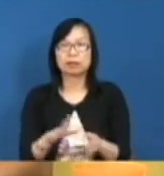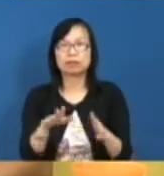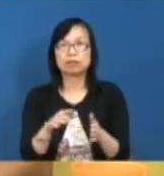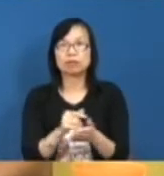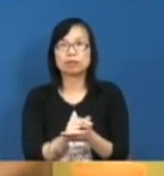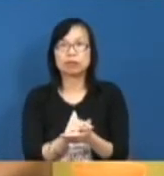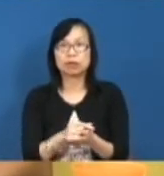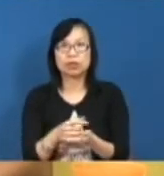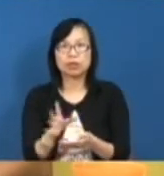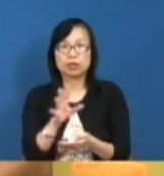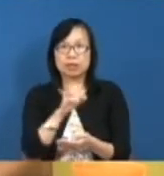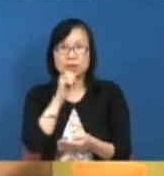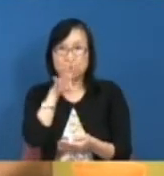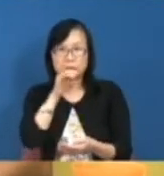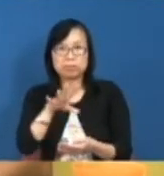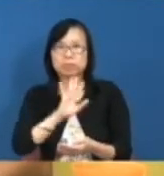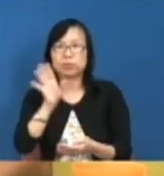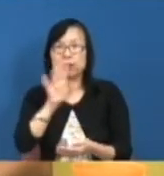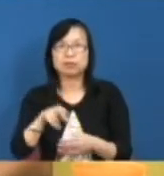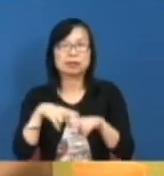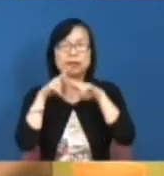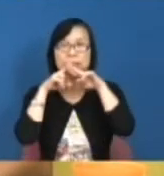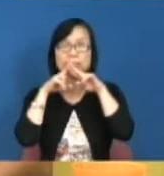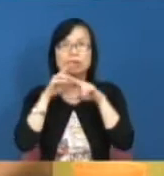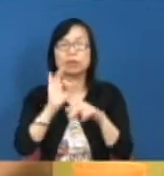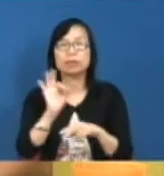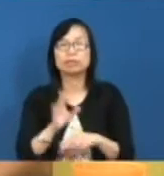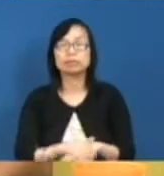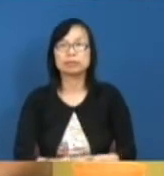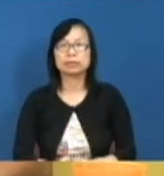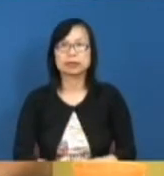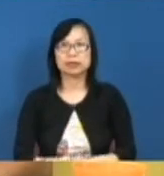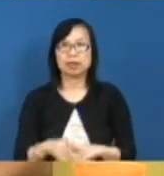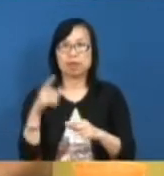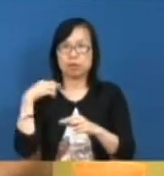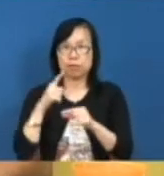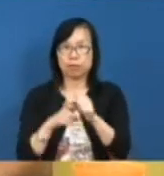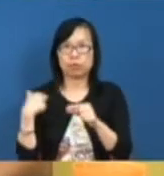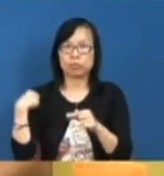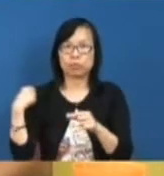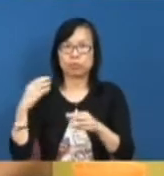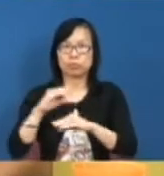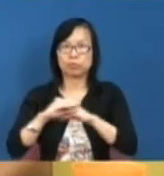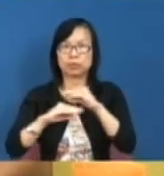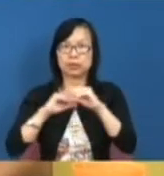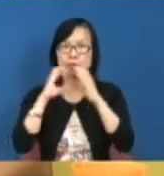嚟嘅，即係直頭唔提。你諗下，即係中共建黨90年前